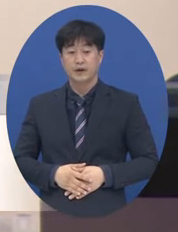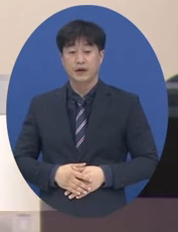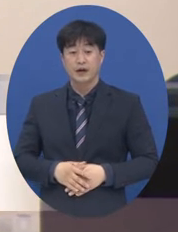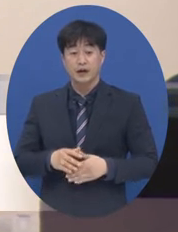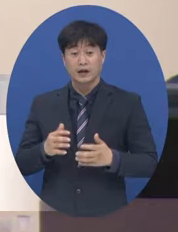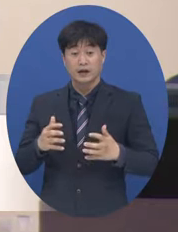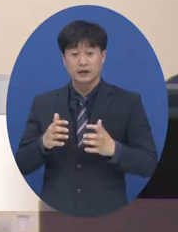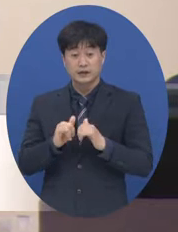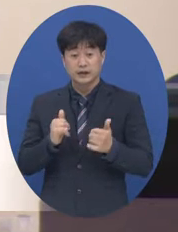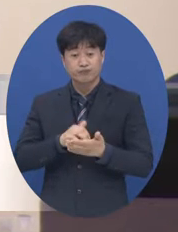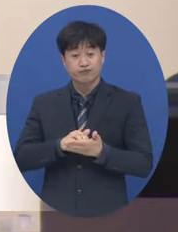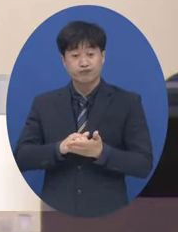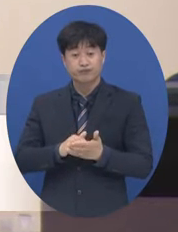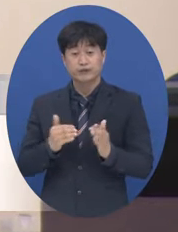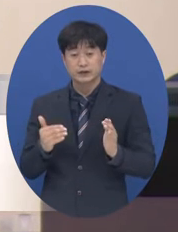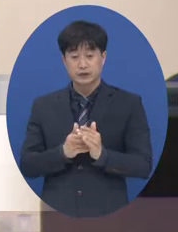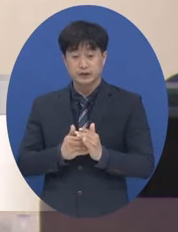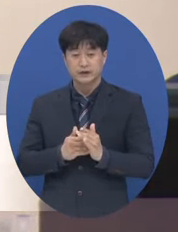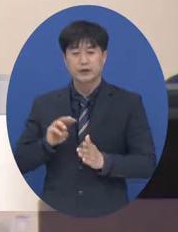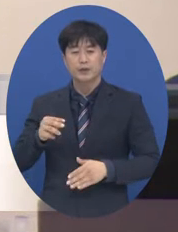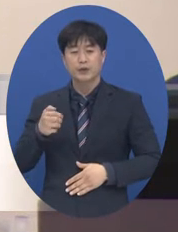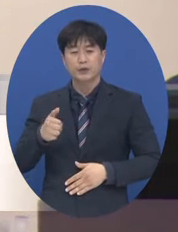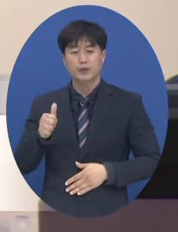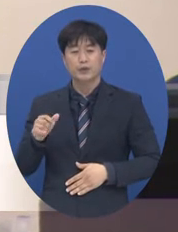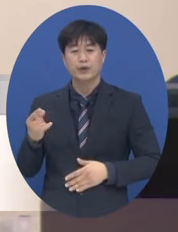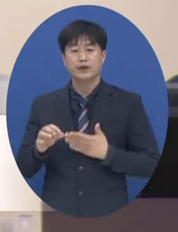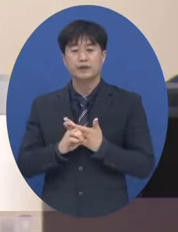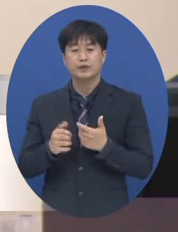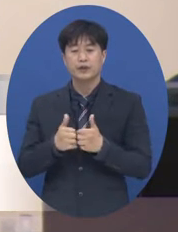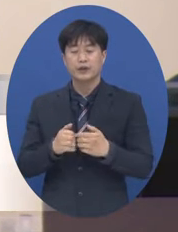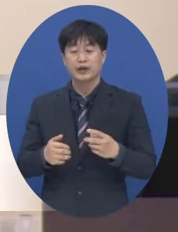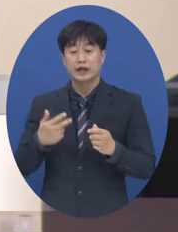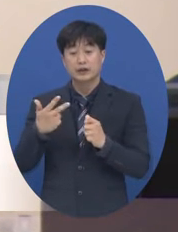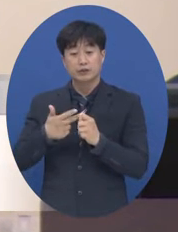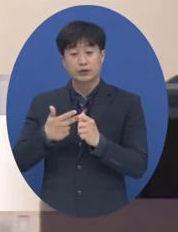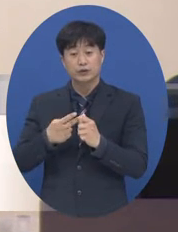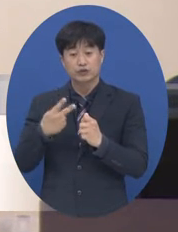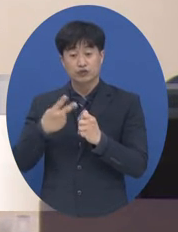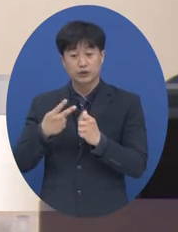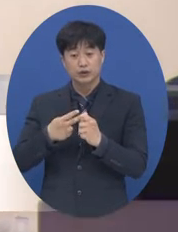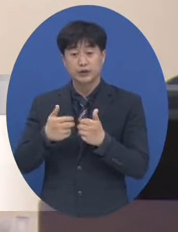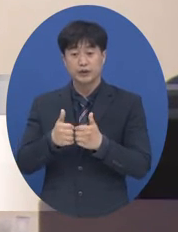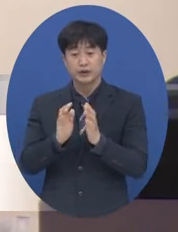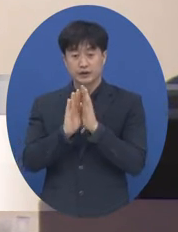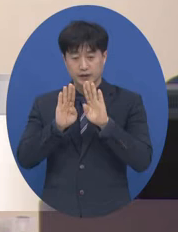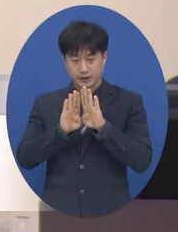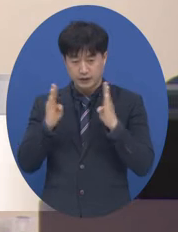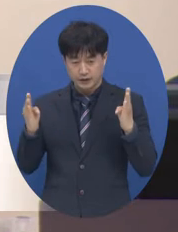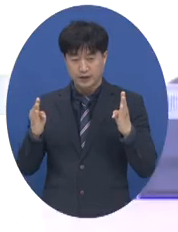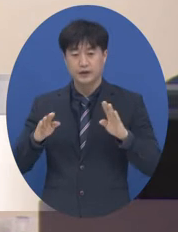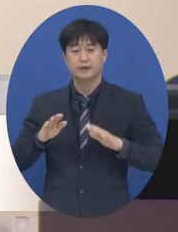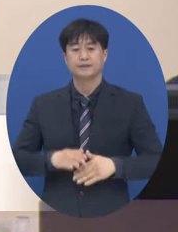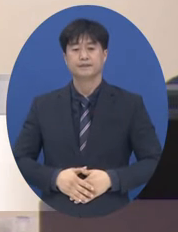서원이 되었으므로 제355회 임시회 제2차 본회의를 개회하겠습니다.